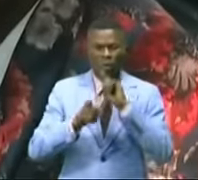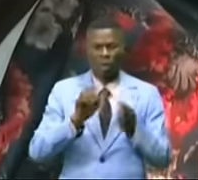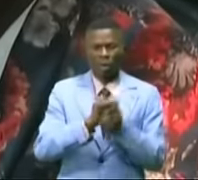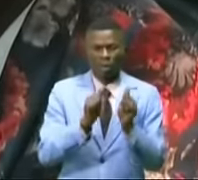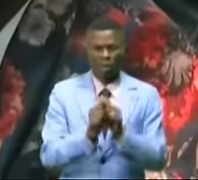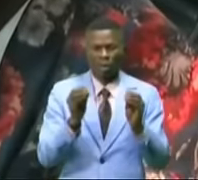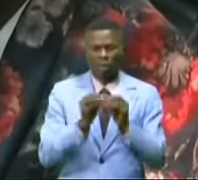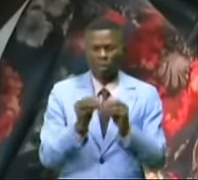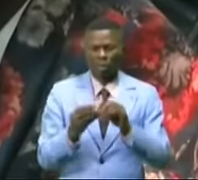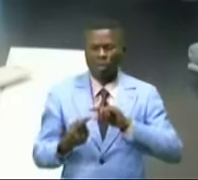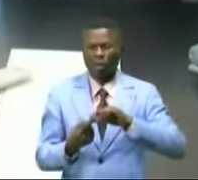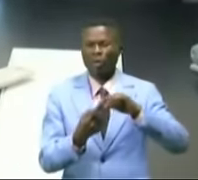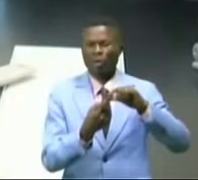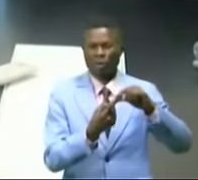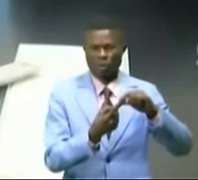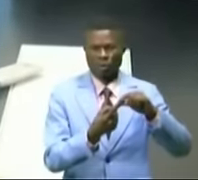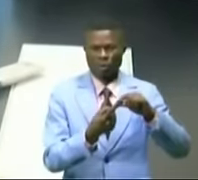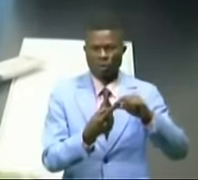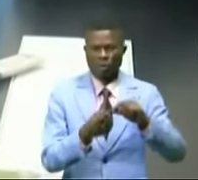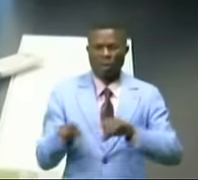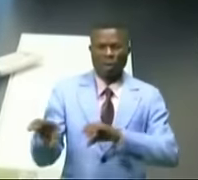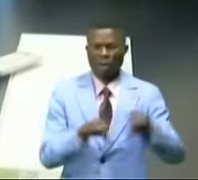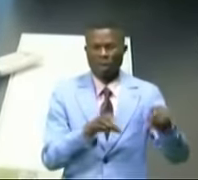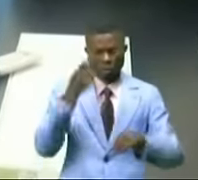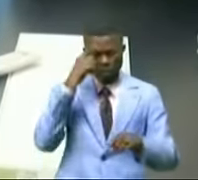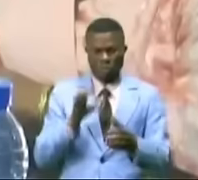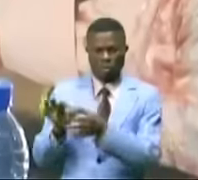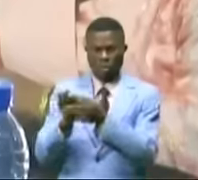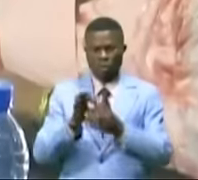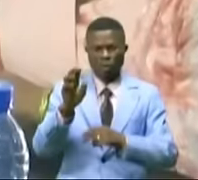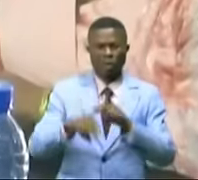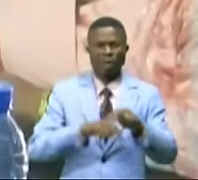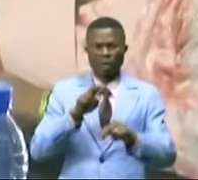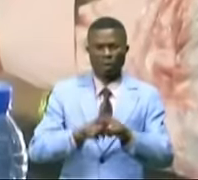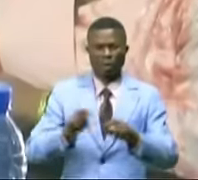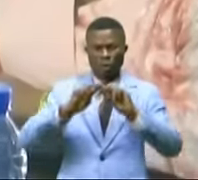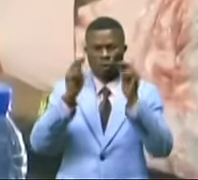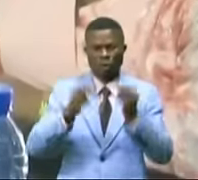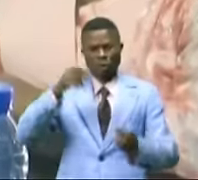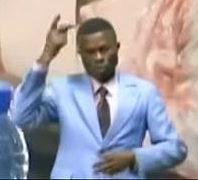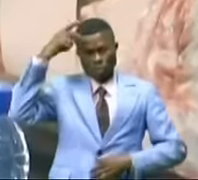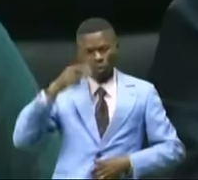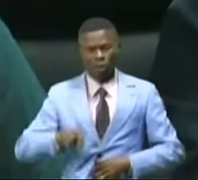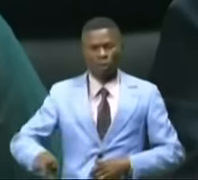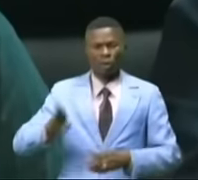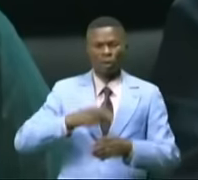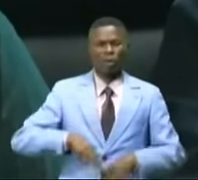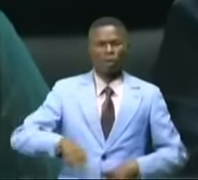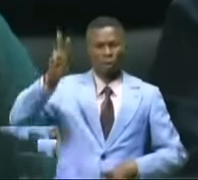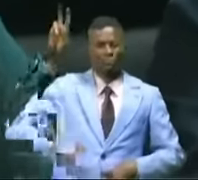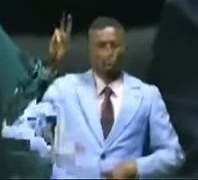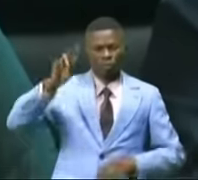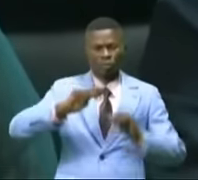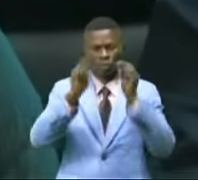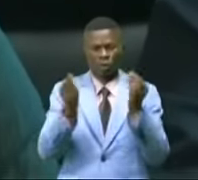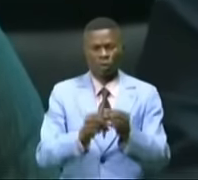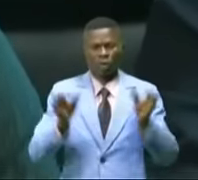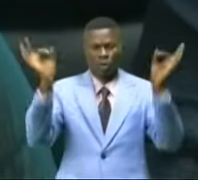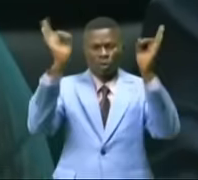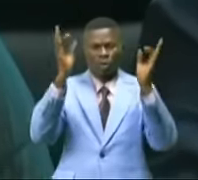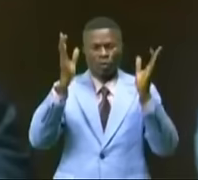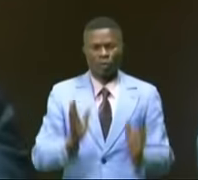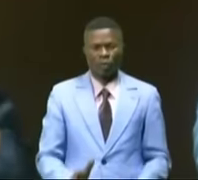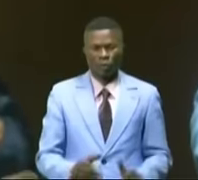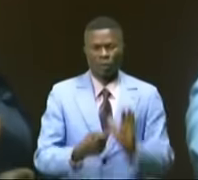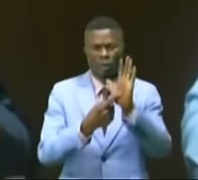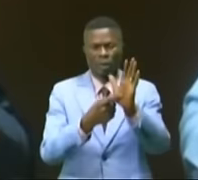réunion extraordinaire de l'Action pour l'Unité Nationale, regroupement politique de l'Union Sacrée. Les collègues des fondateurs,